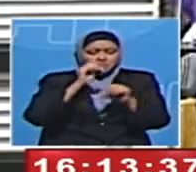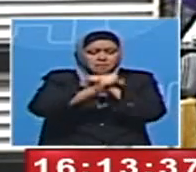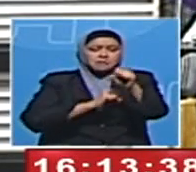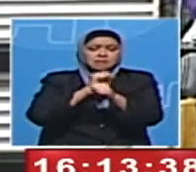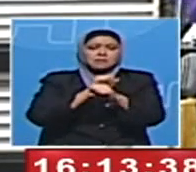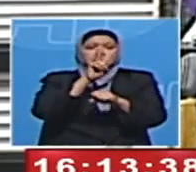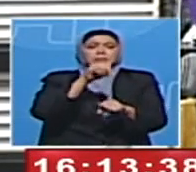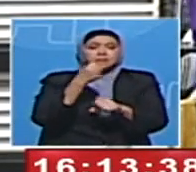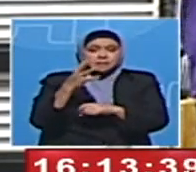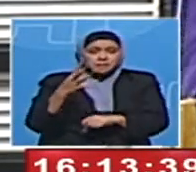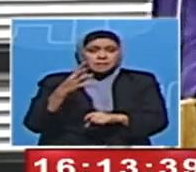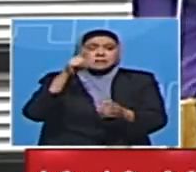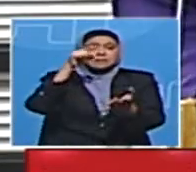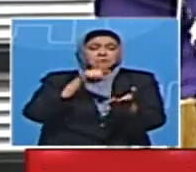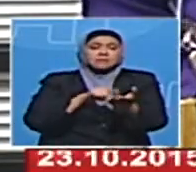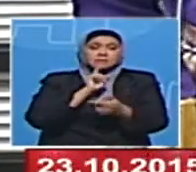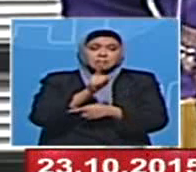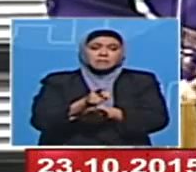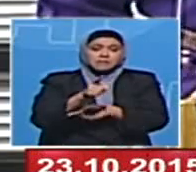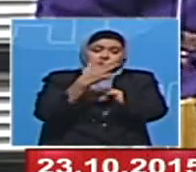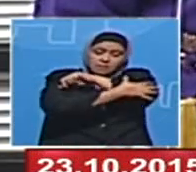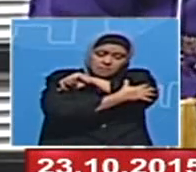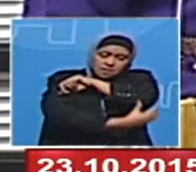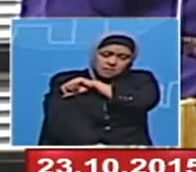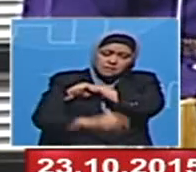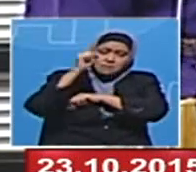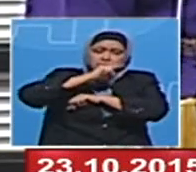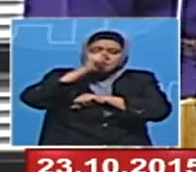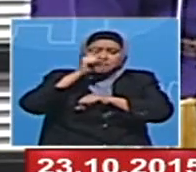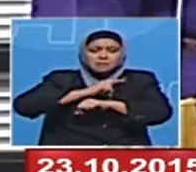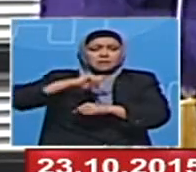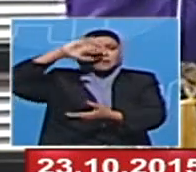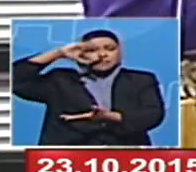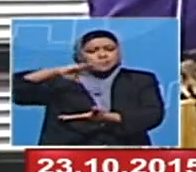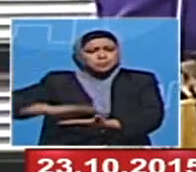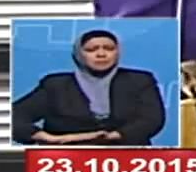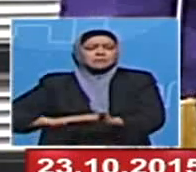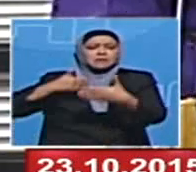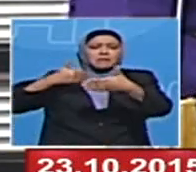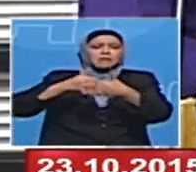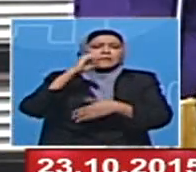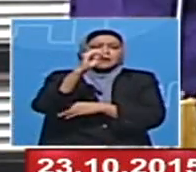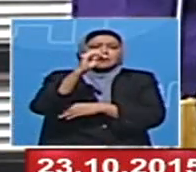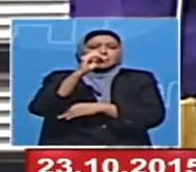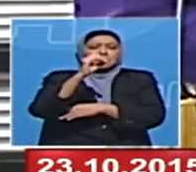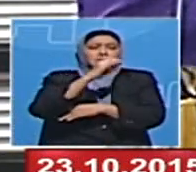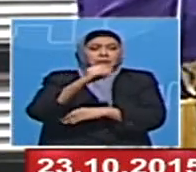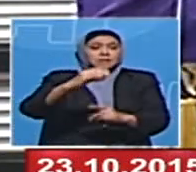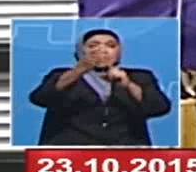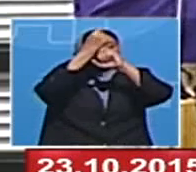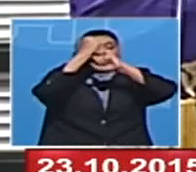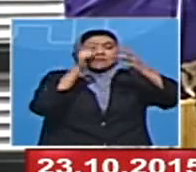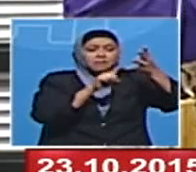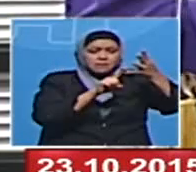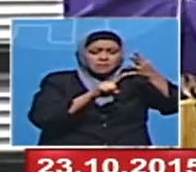2014 malah sebenarnya kemiskinan Tegar telah hampir disifarkan pencapaian keempat kalau dikaji